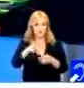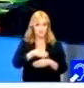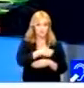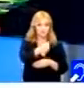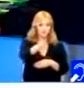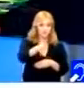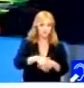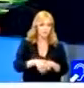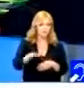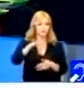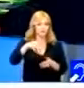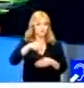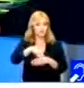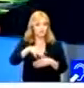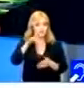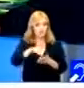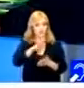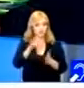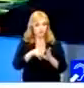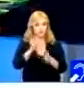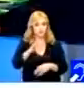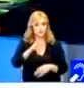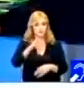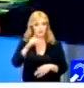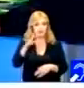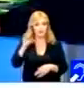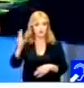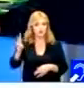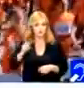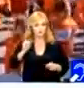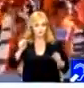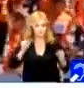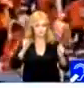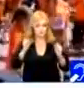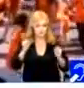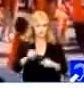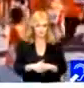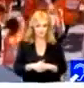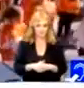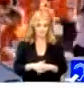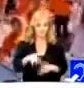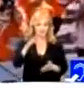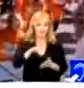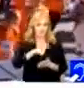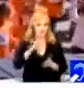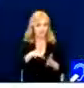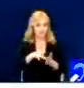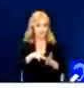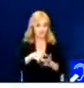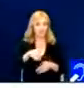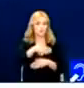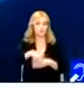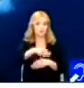Pe străzile din centrul Chișinăului se va desfășura maratonul internațional. Circulația pe bulevardul Ștefan cel Mare și Sfânt, în perimetrul